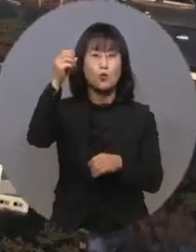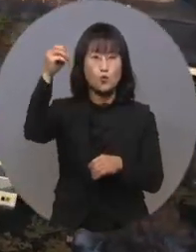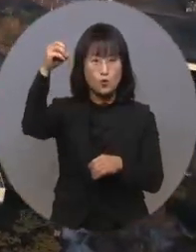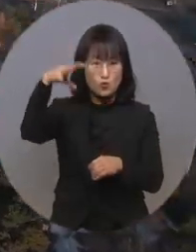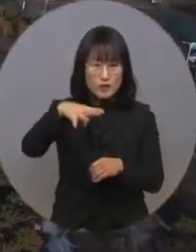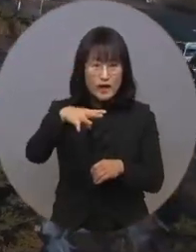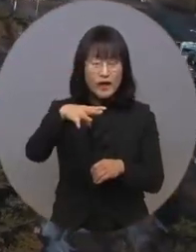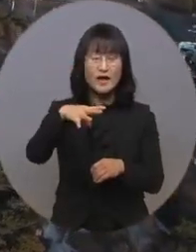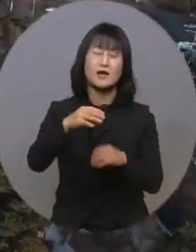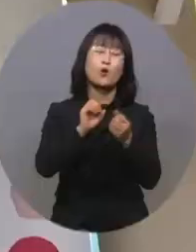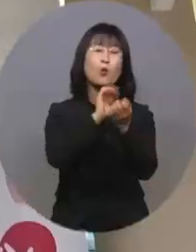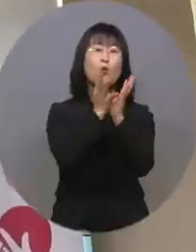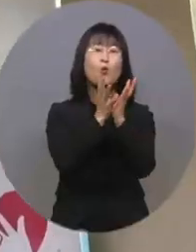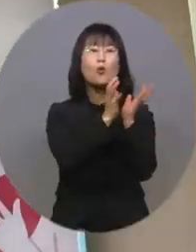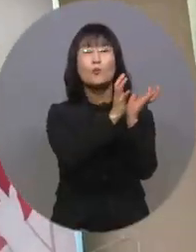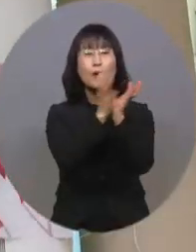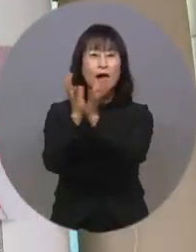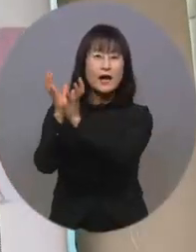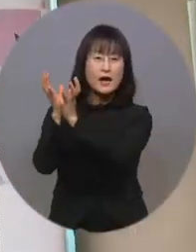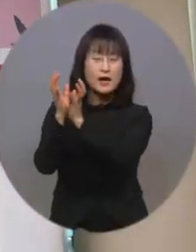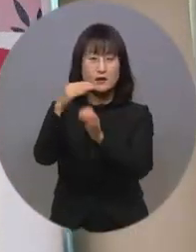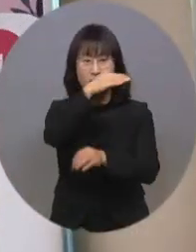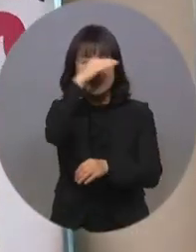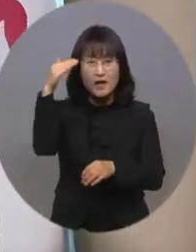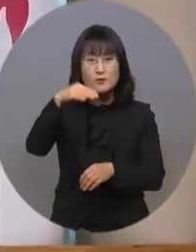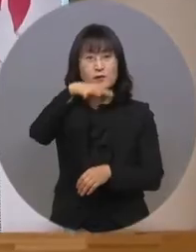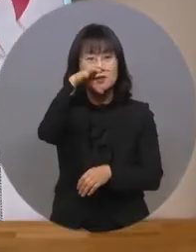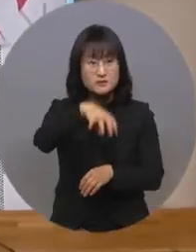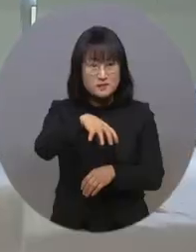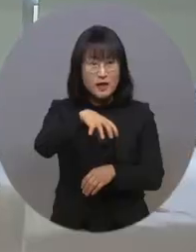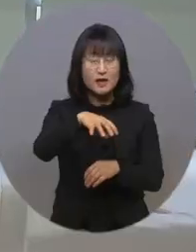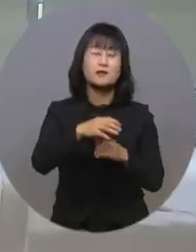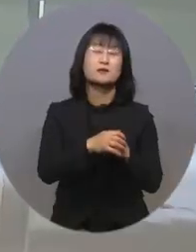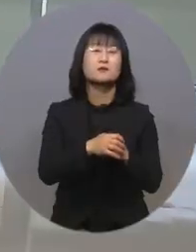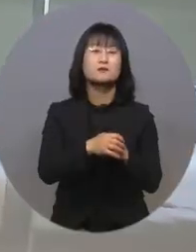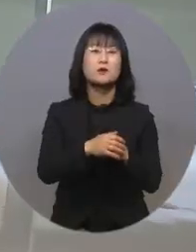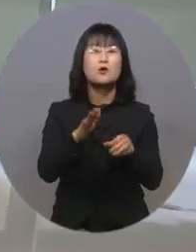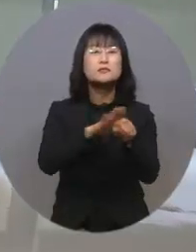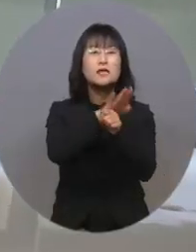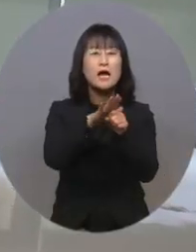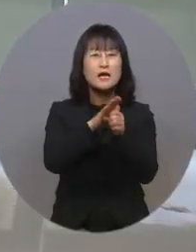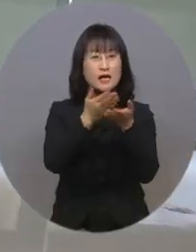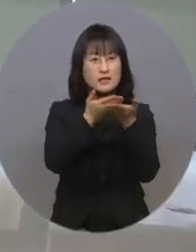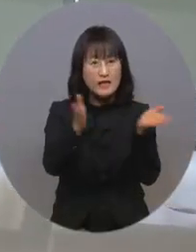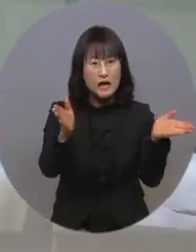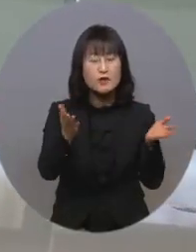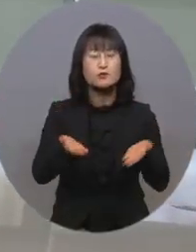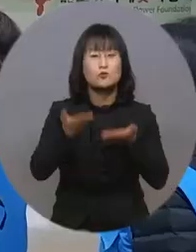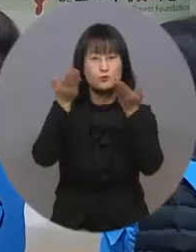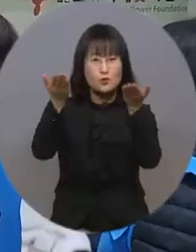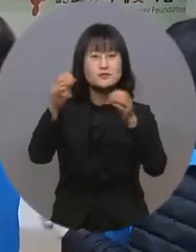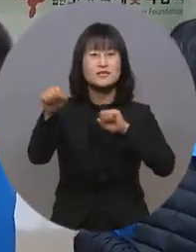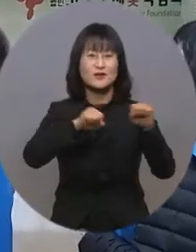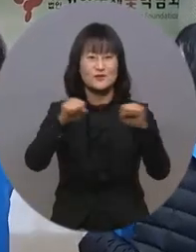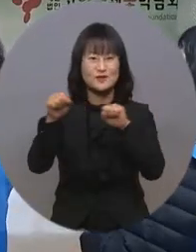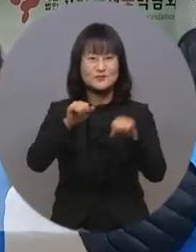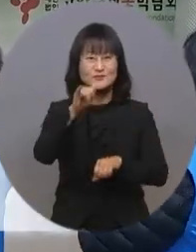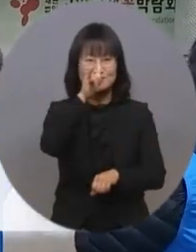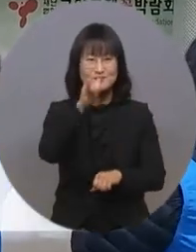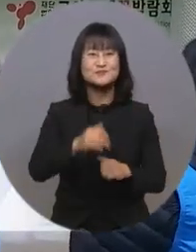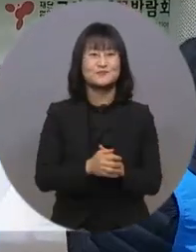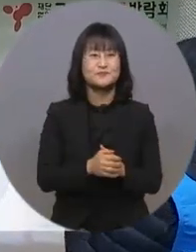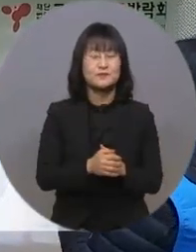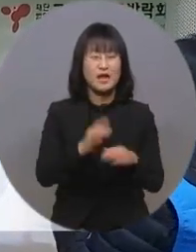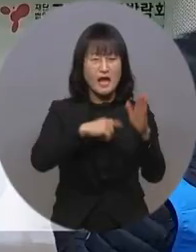고양국제꽃박람회장 전시실에서 고양시 관광협의회가 주최한 사랑나눔 봉사행사가 개최됐습니다.